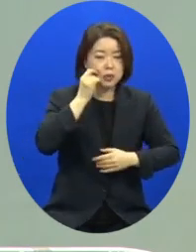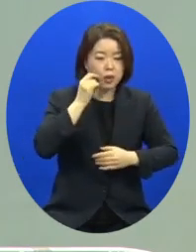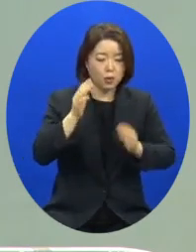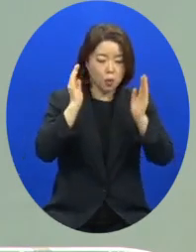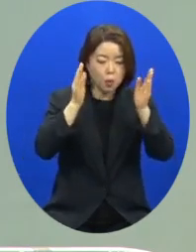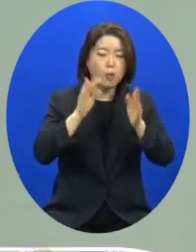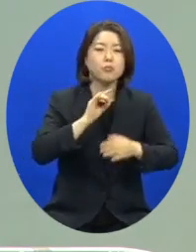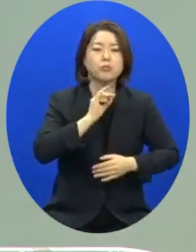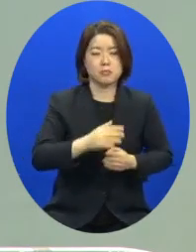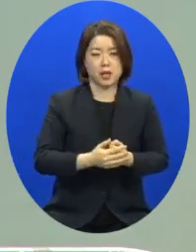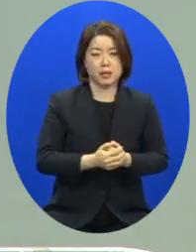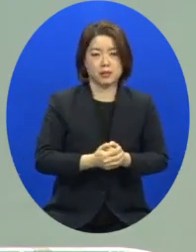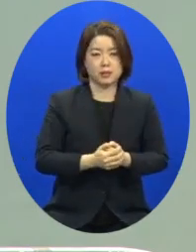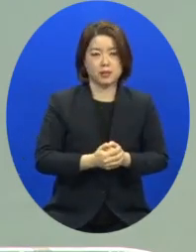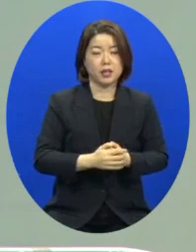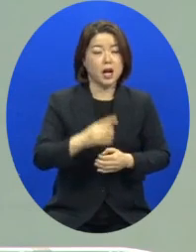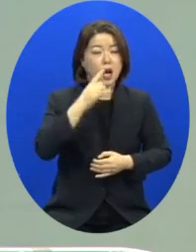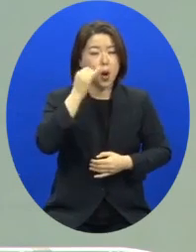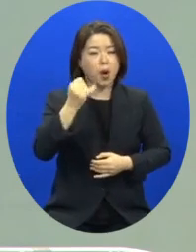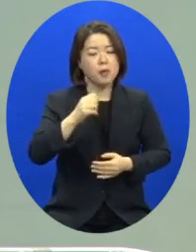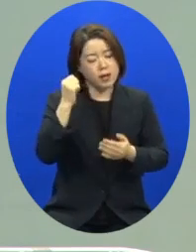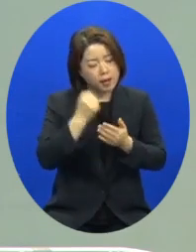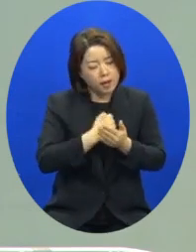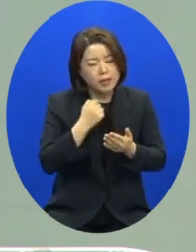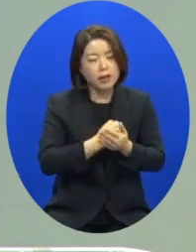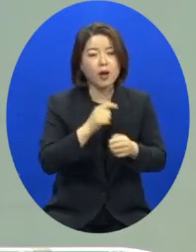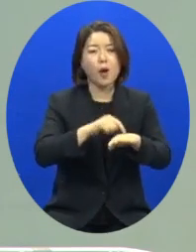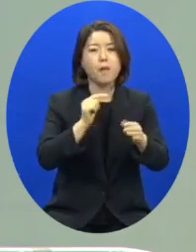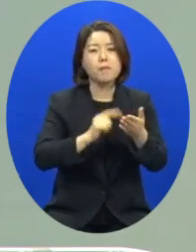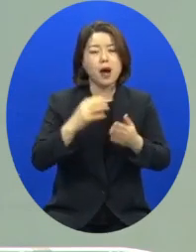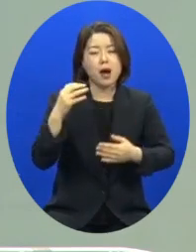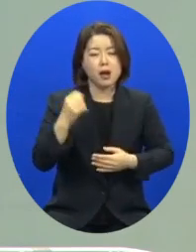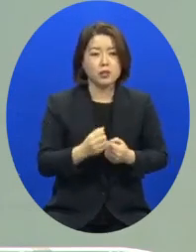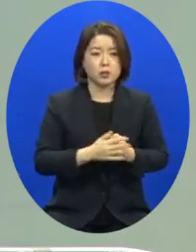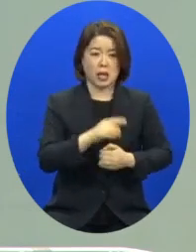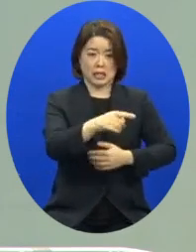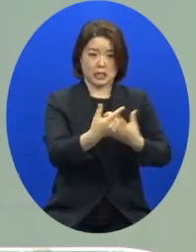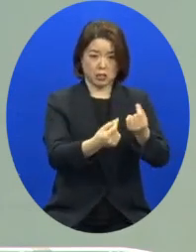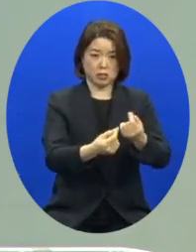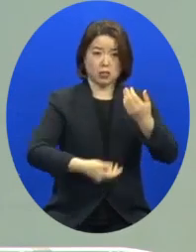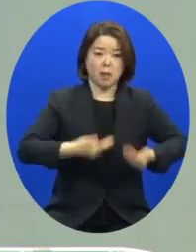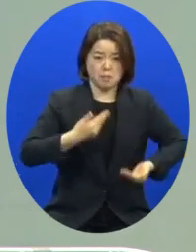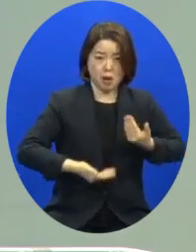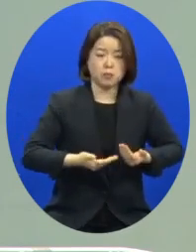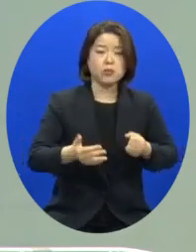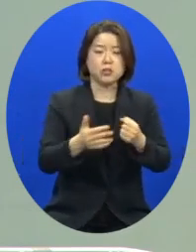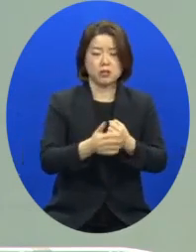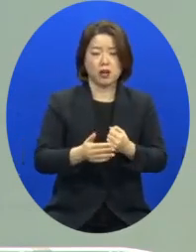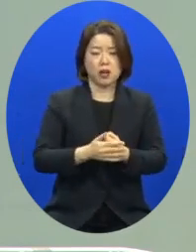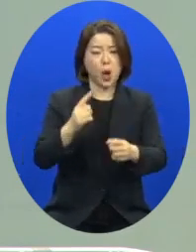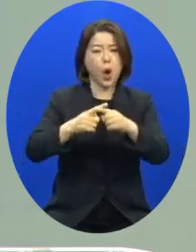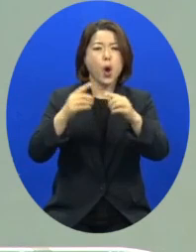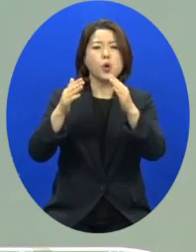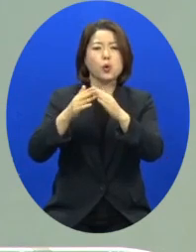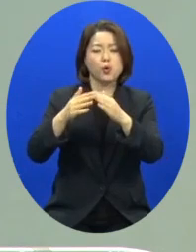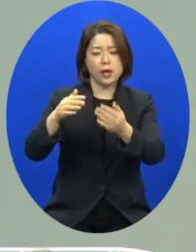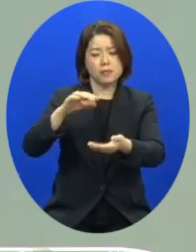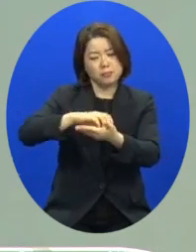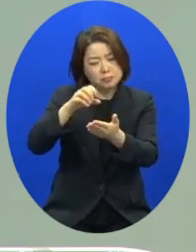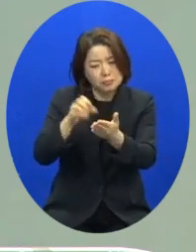그랬더니 어머니가 너무 딱하다는 듯이 말하더래요. 그렇게 바쁜데 교회는 적당히